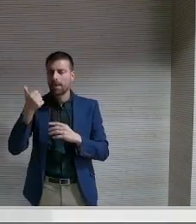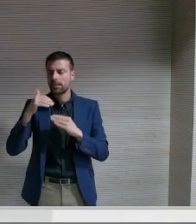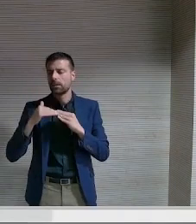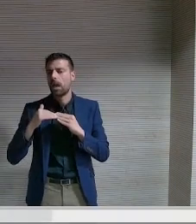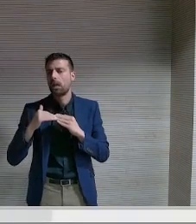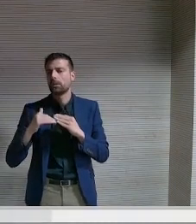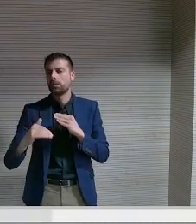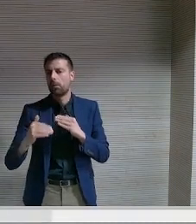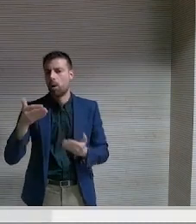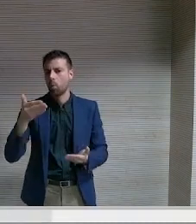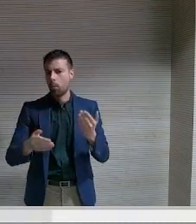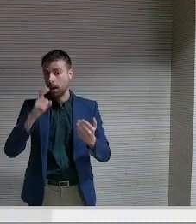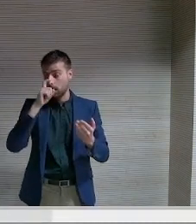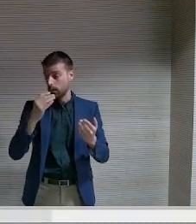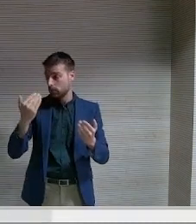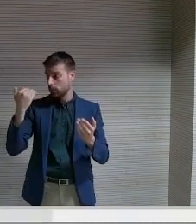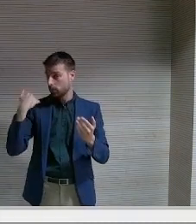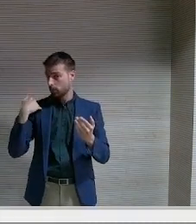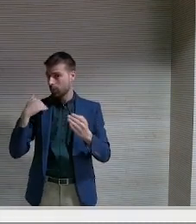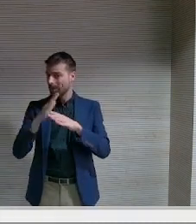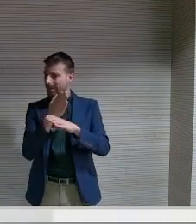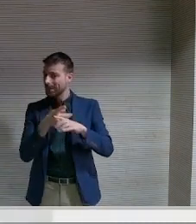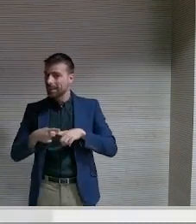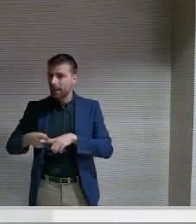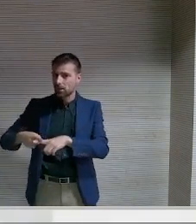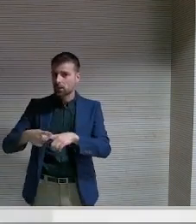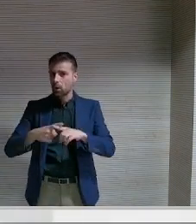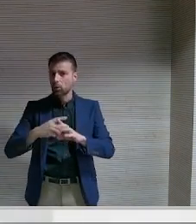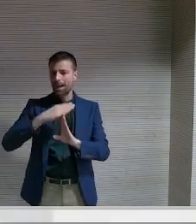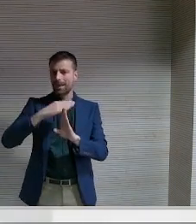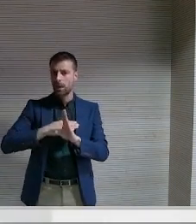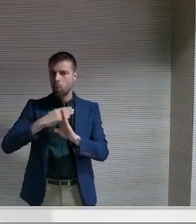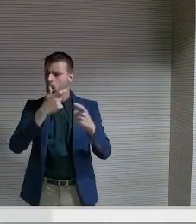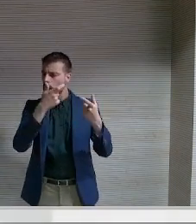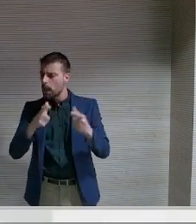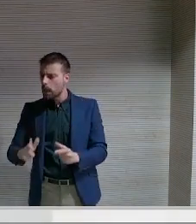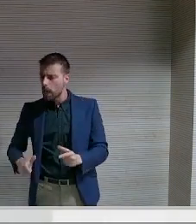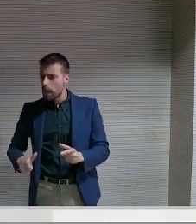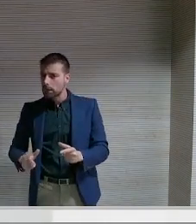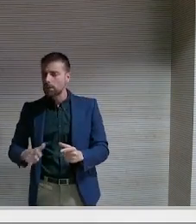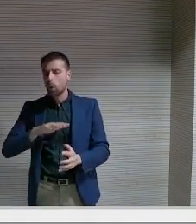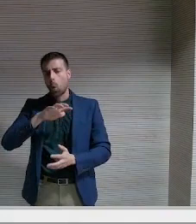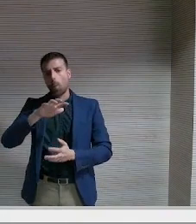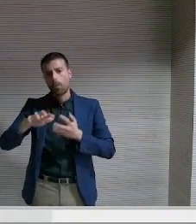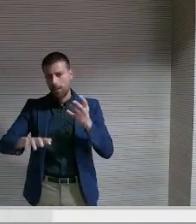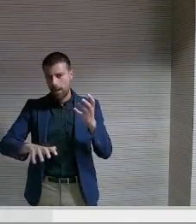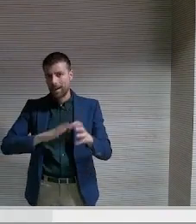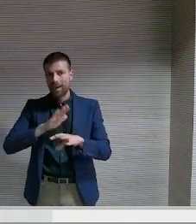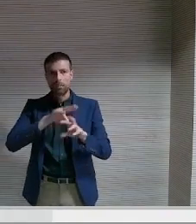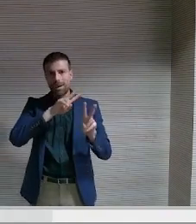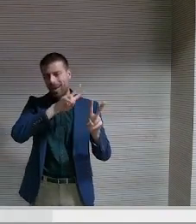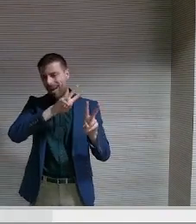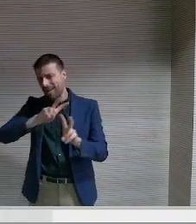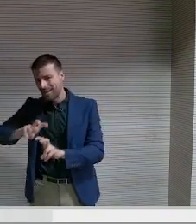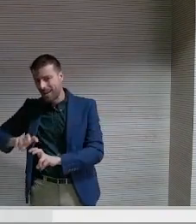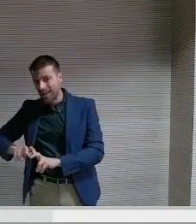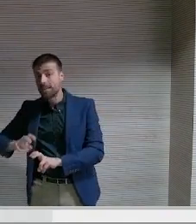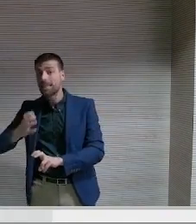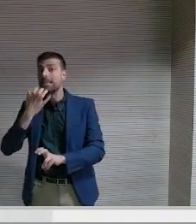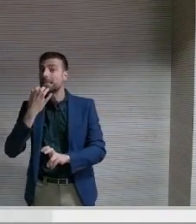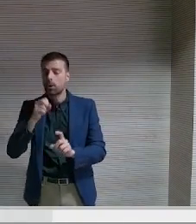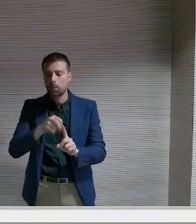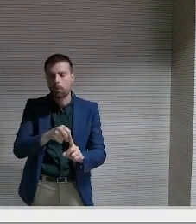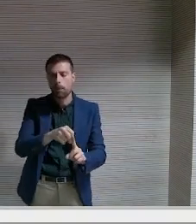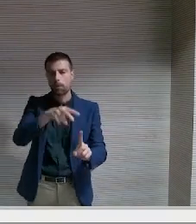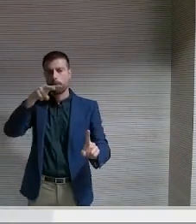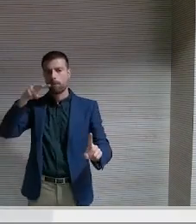fa uns anys. El desglòs de categories, etc., és complex de poder-lo analitzar si no fem una visió una mica